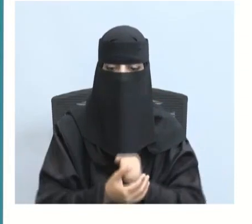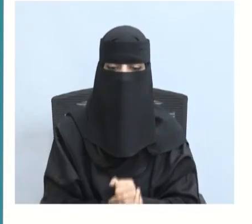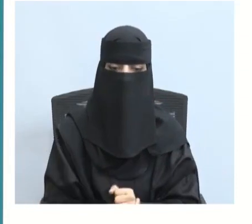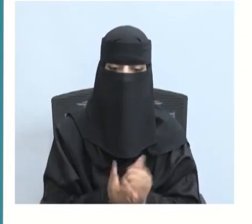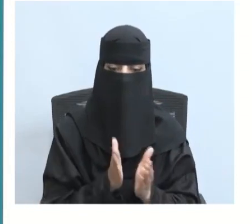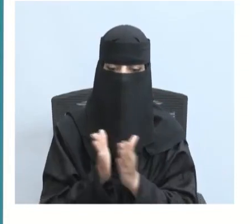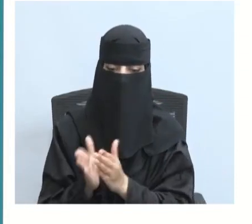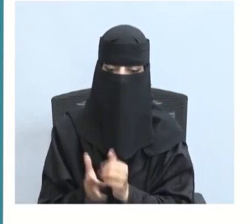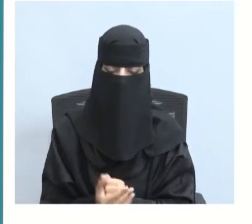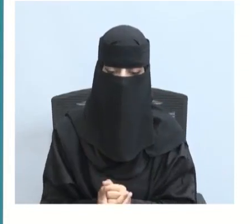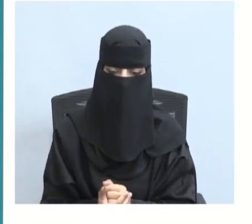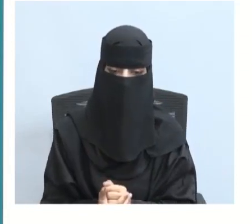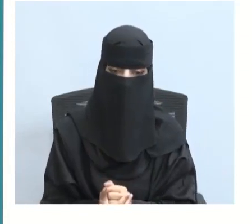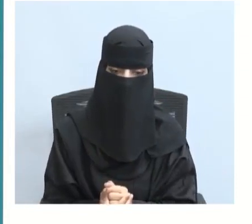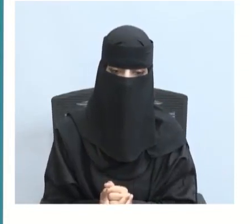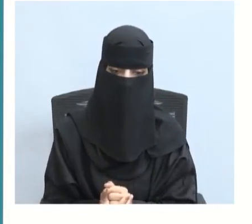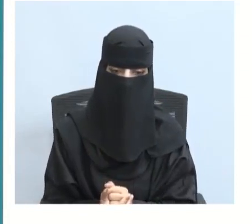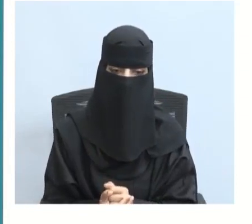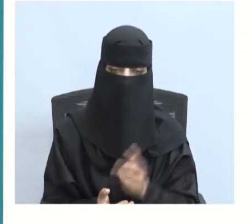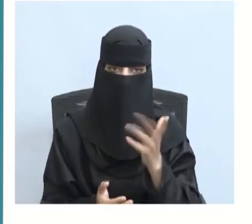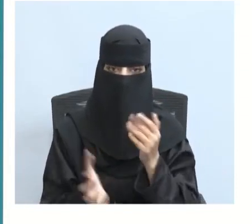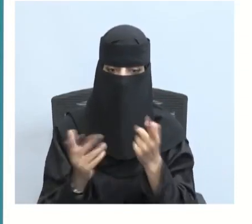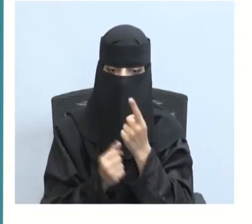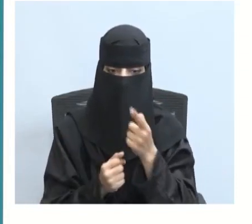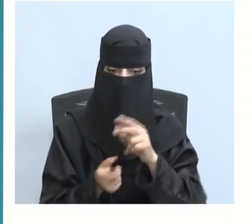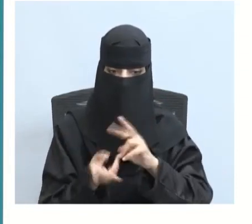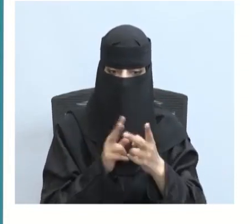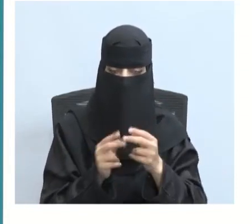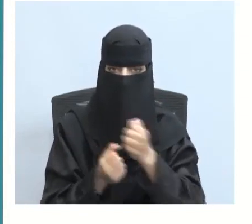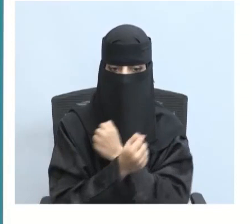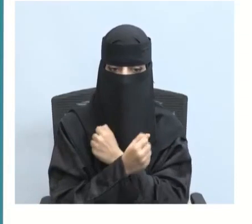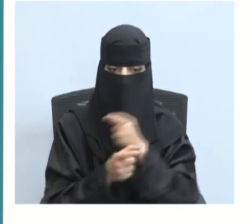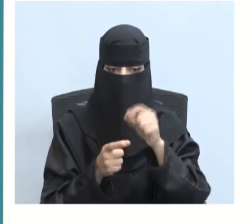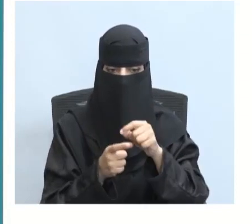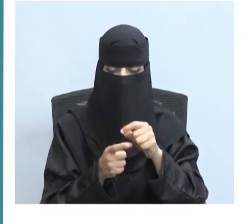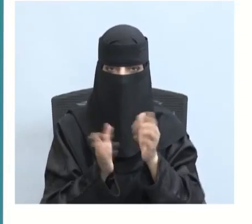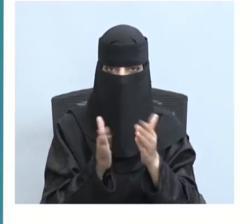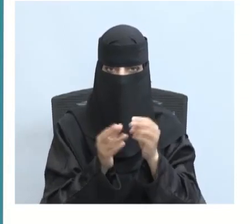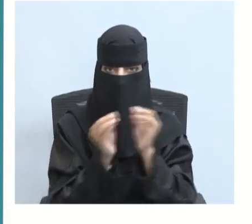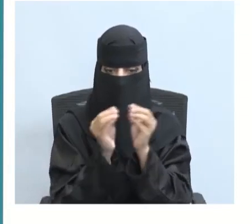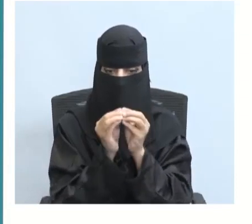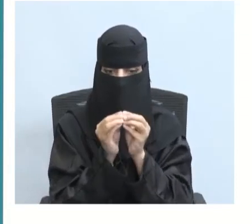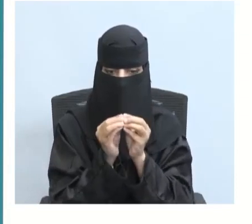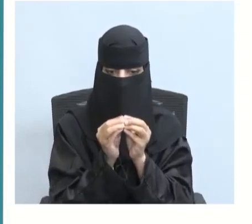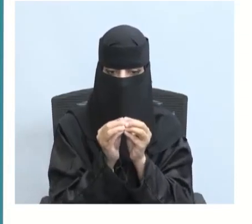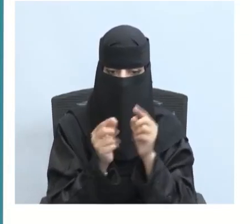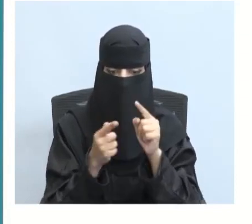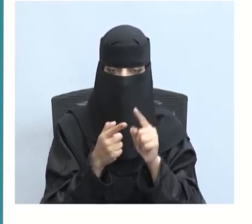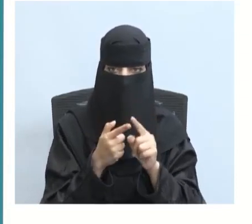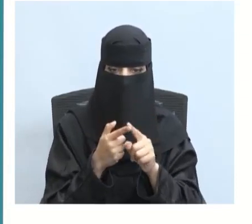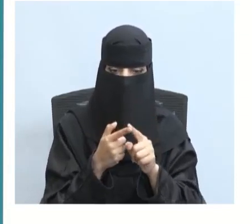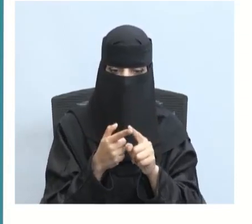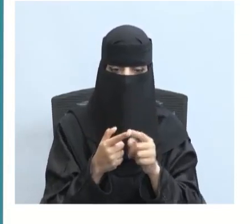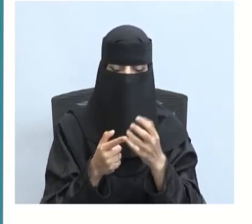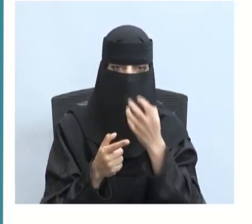حركيه سؤال 11 ما تحولات الطاقه التي تحدث في المولد الكهربائي